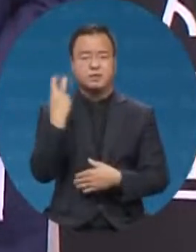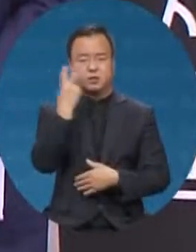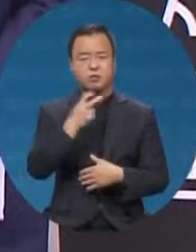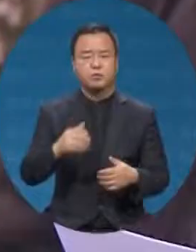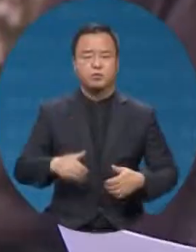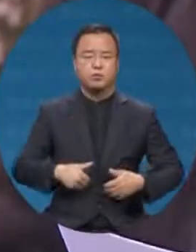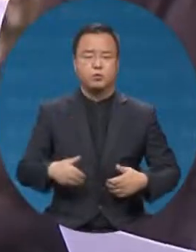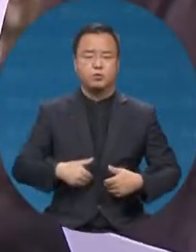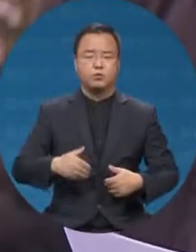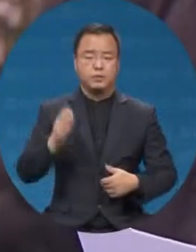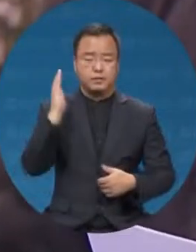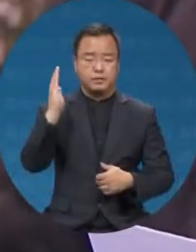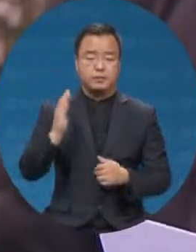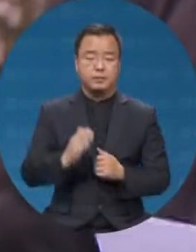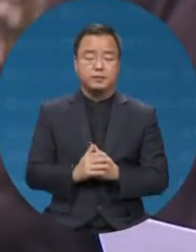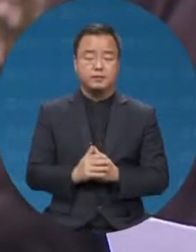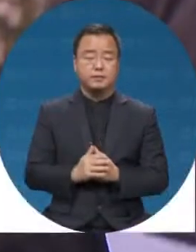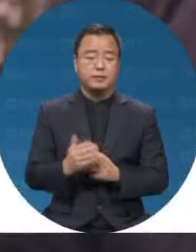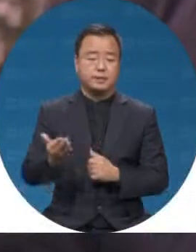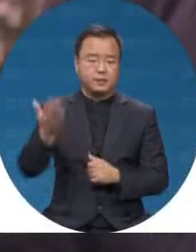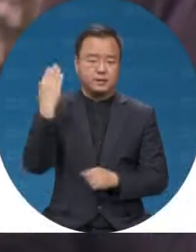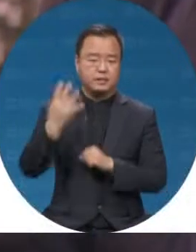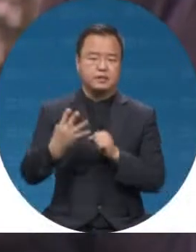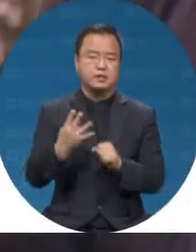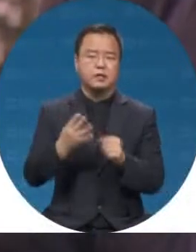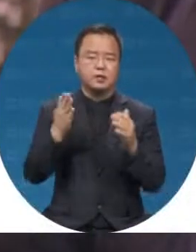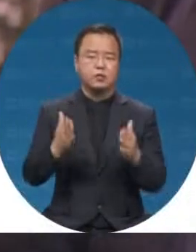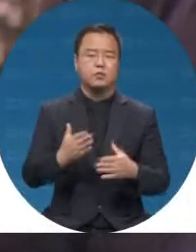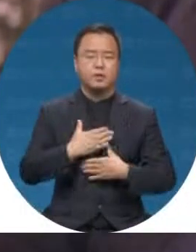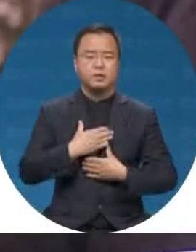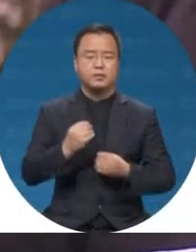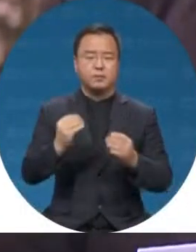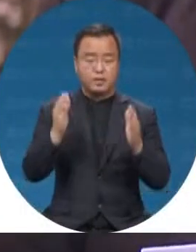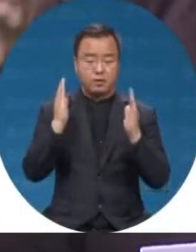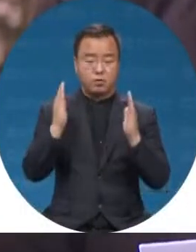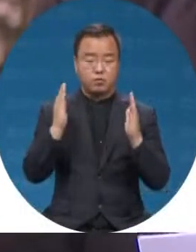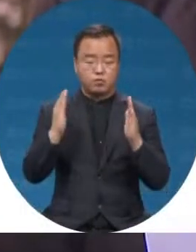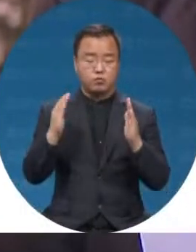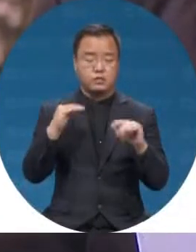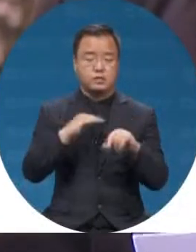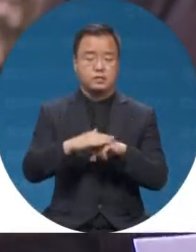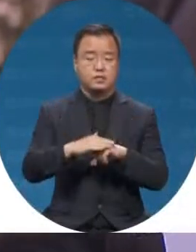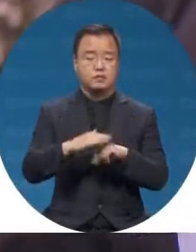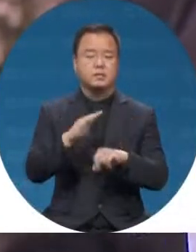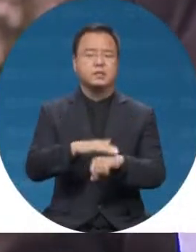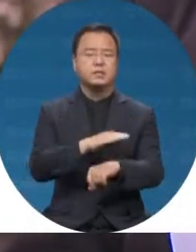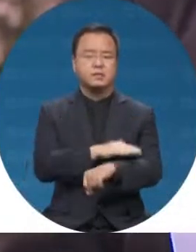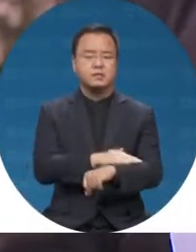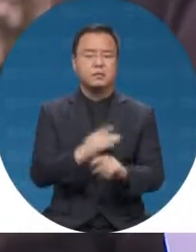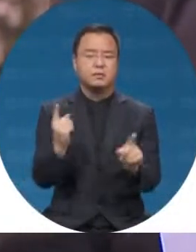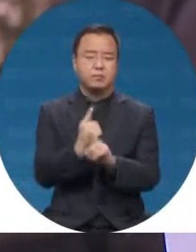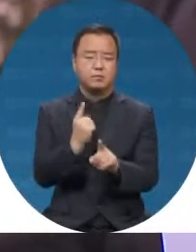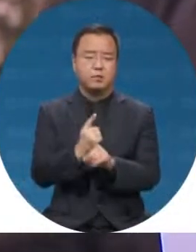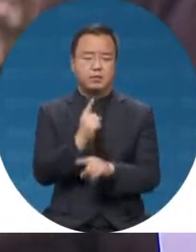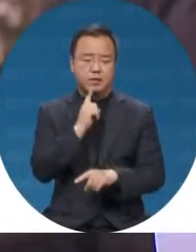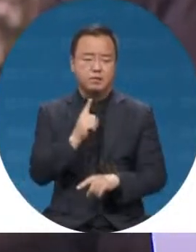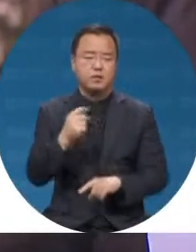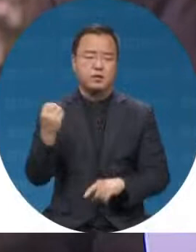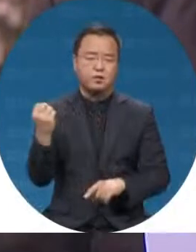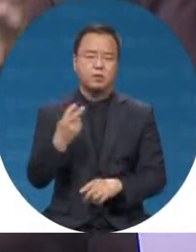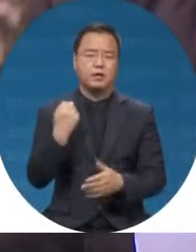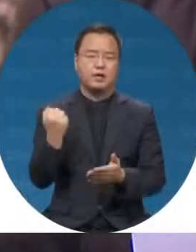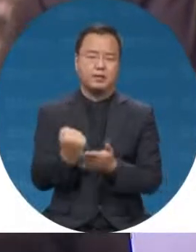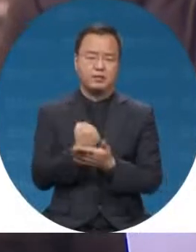말합니다. 지난 4년간 안전한 학습형 현장 실습으로 개선한다더니 또 아까운 한